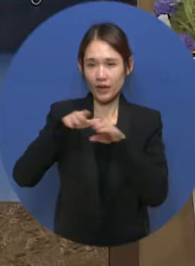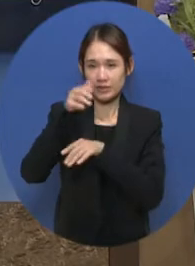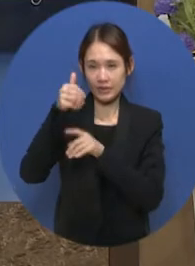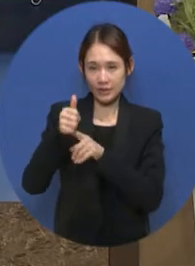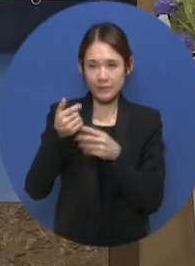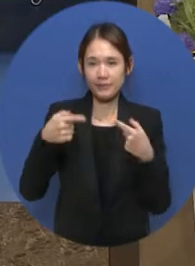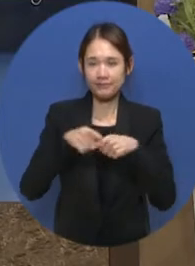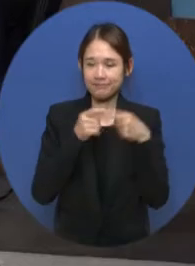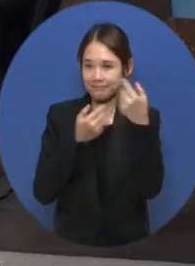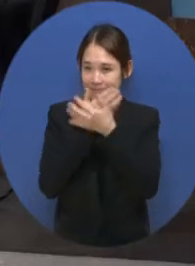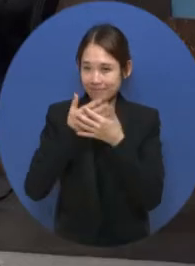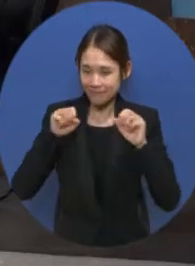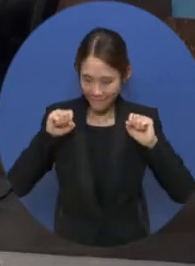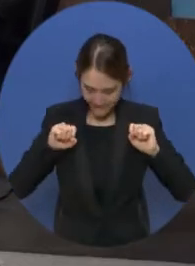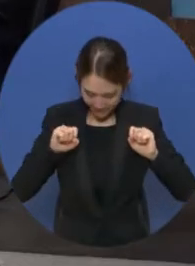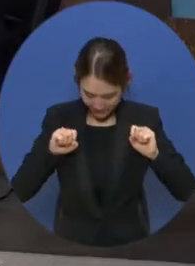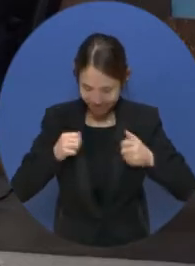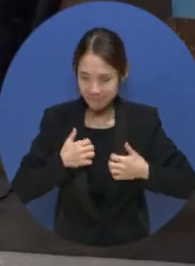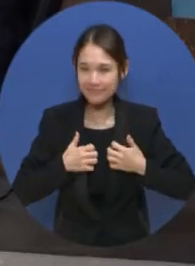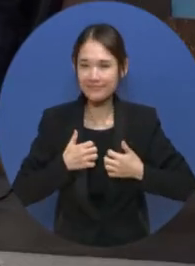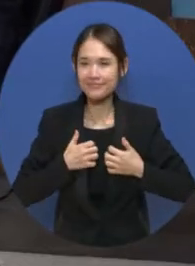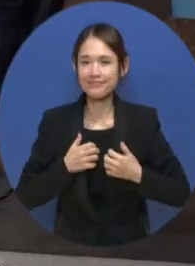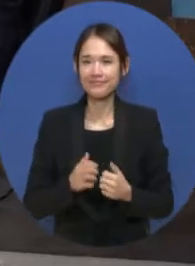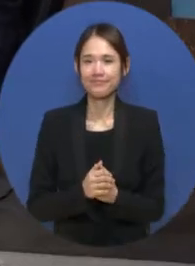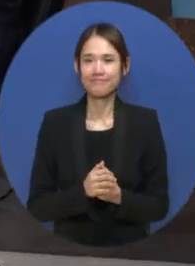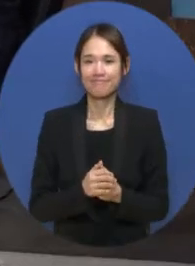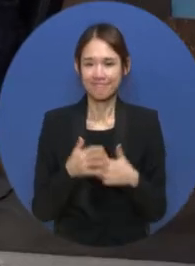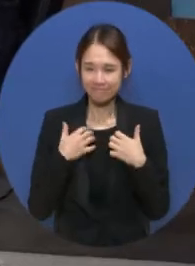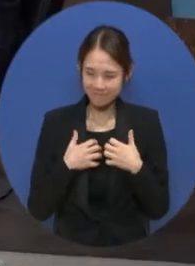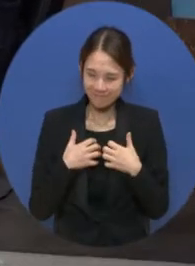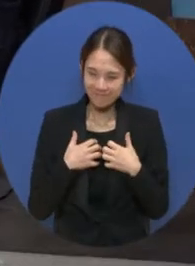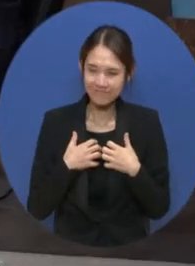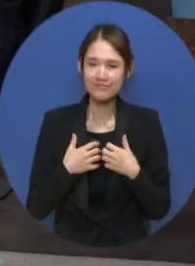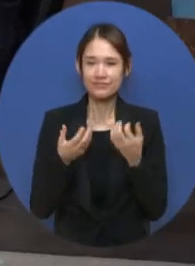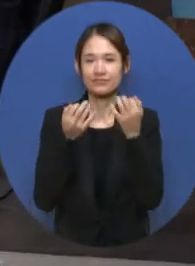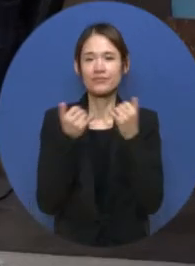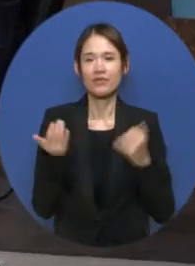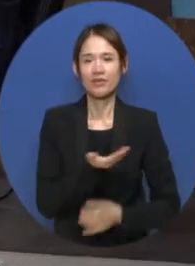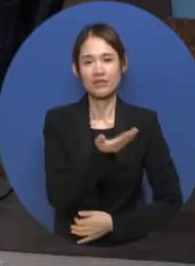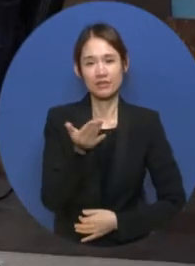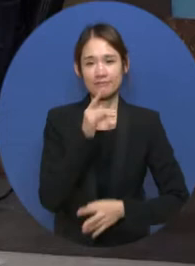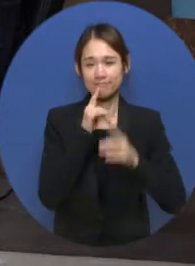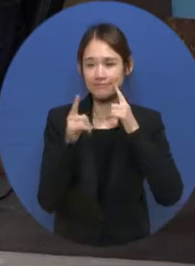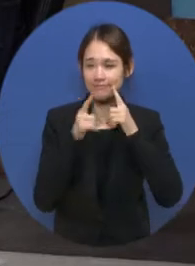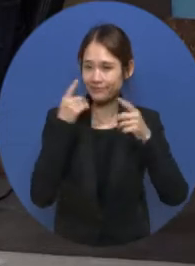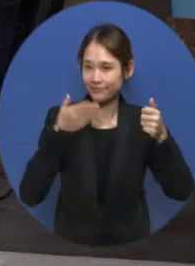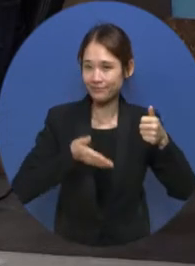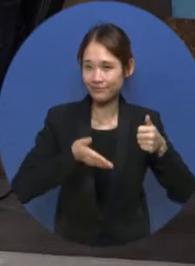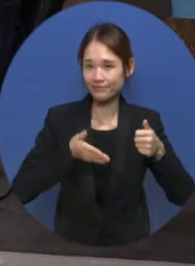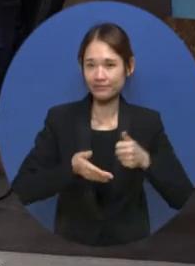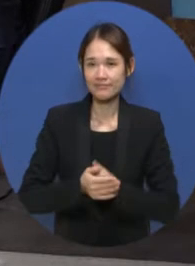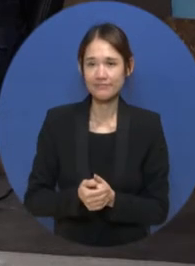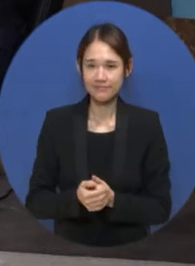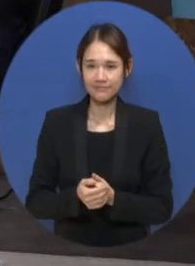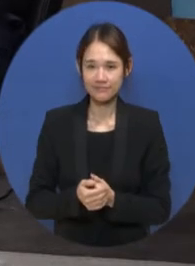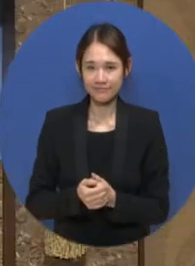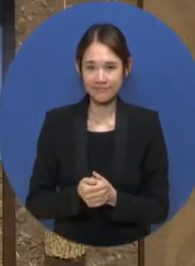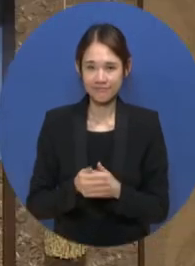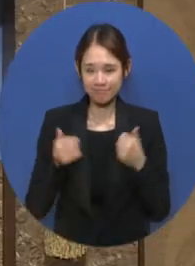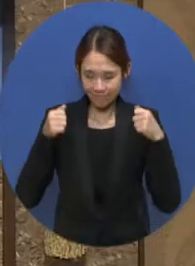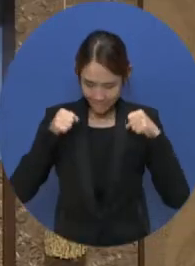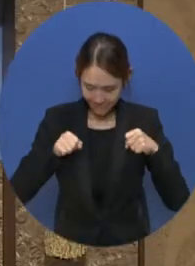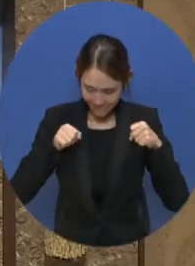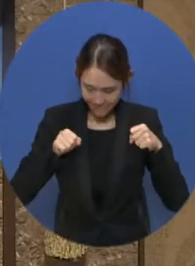오르겠습니다 언양 반갑습니다 알아서 6배 갖습니다 먼저 시청자 분들께 인사 한 말씀 해주시죠 4